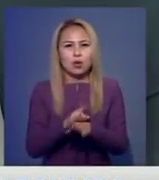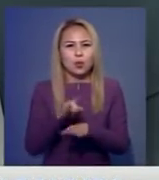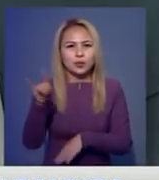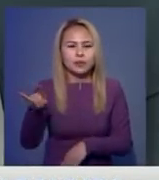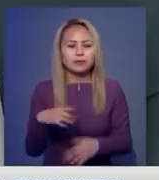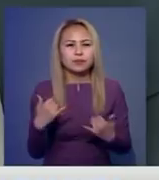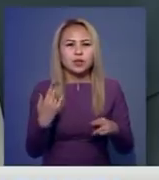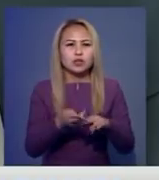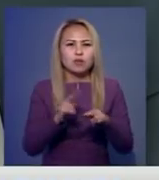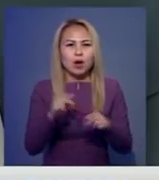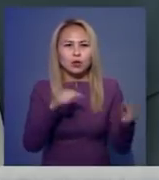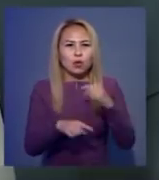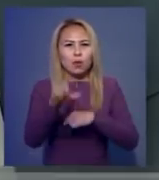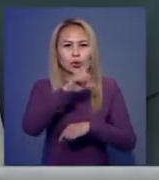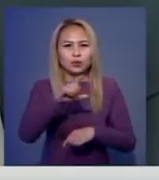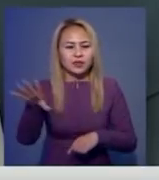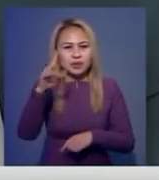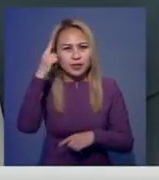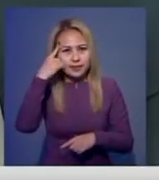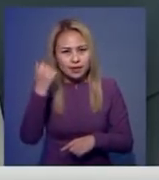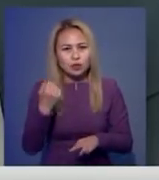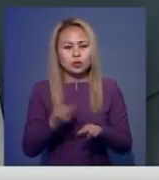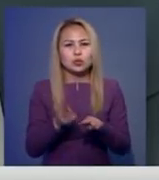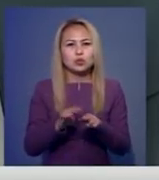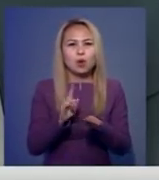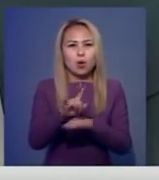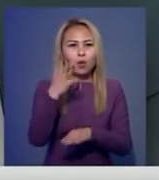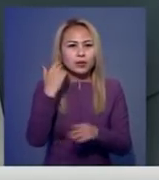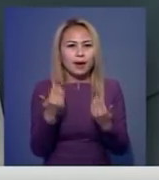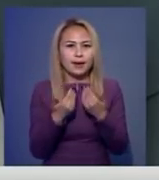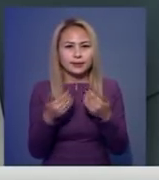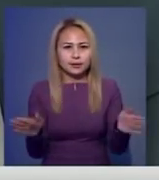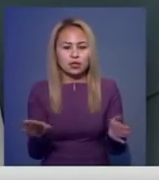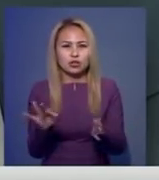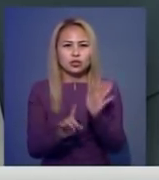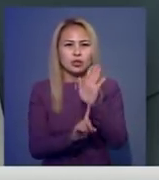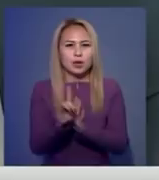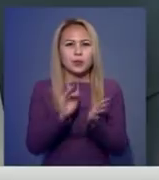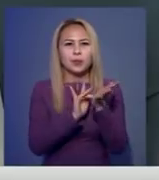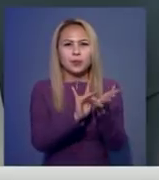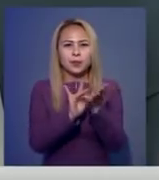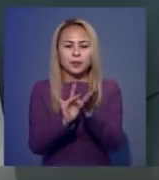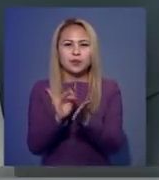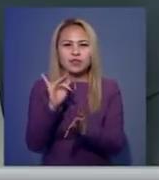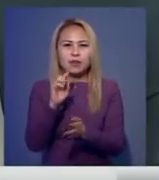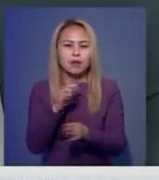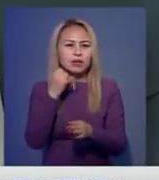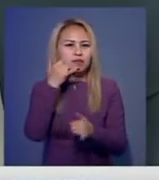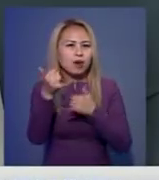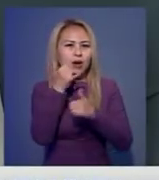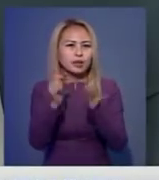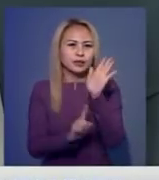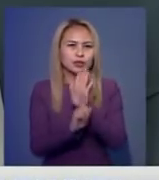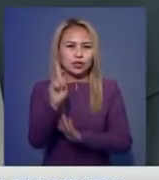рейс жолаушылар арасында танымалдыққа ие. Әуе бағытының ашылған күннен бастап саяхатшылар туристік фирмаларға қоңырау шала